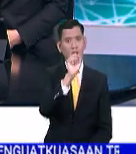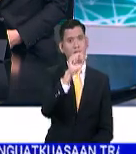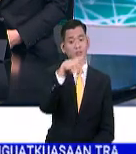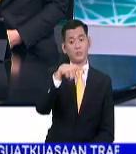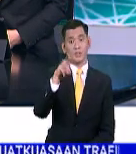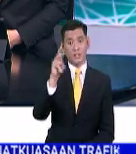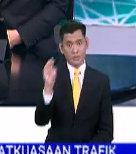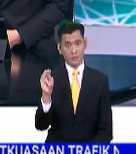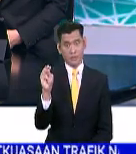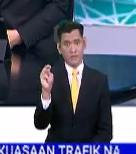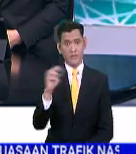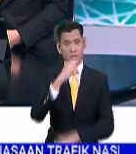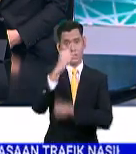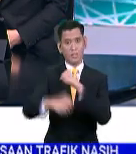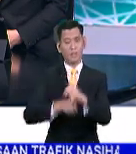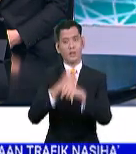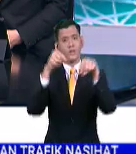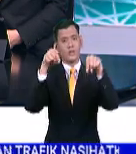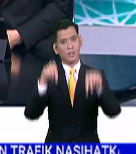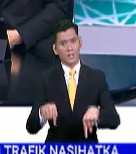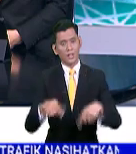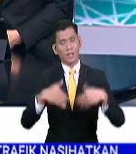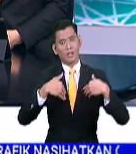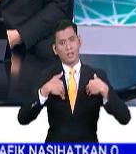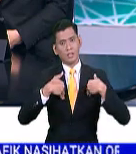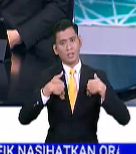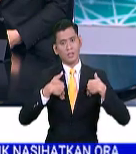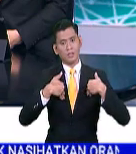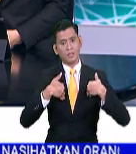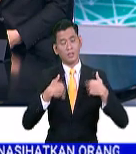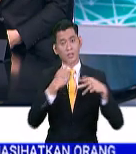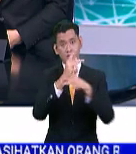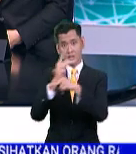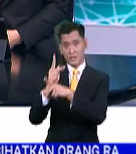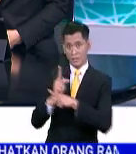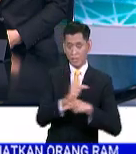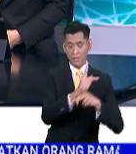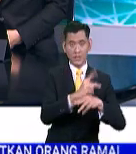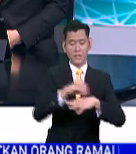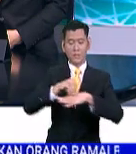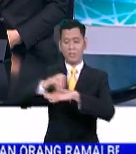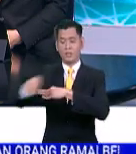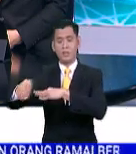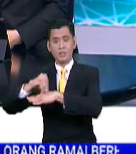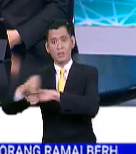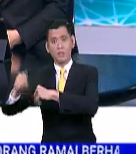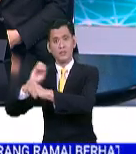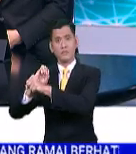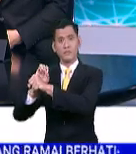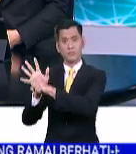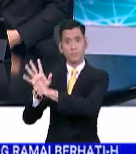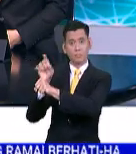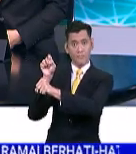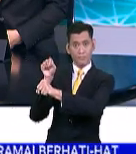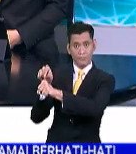pelajaran Malaysia SPM tahun ini berada dalam keadaan terlindung daripada jangkitan COVID-19.